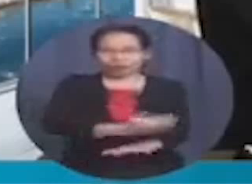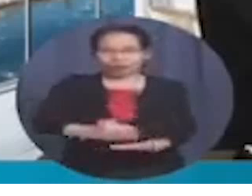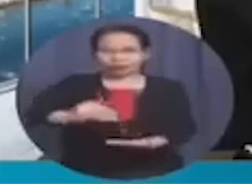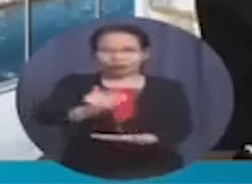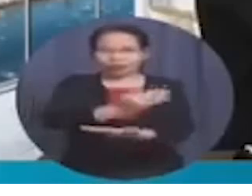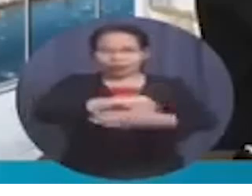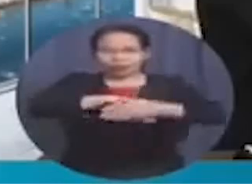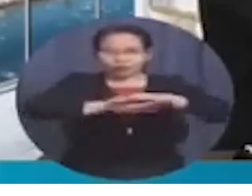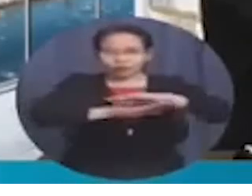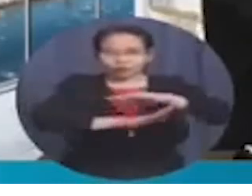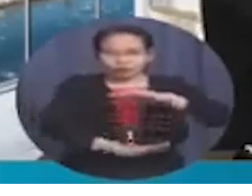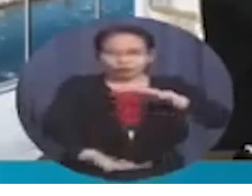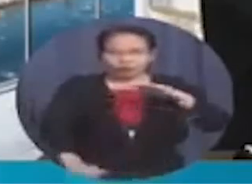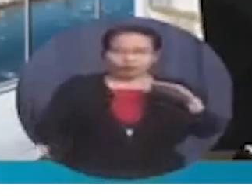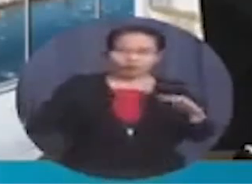Noel.